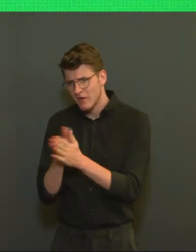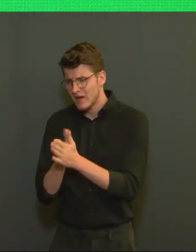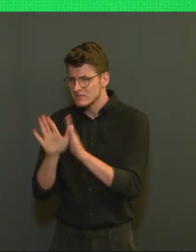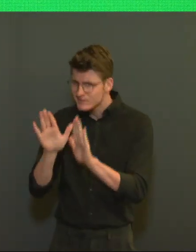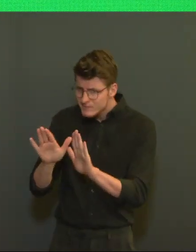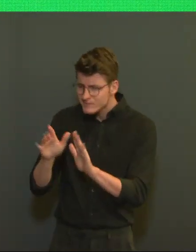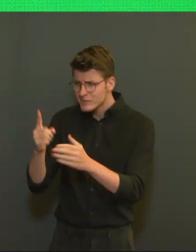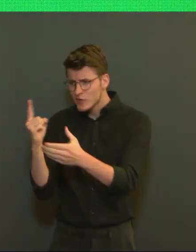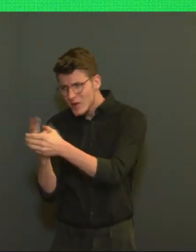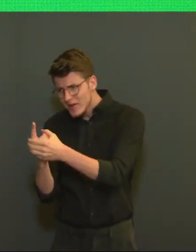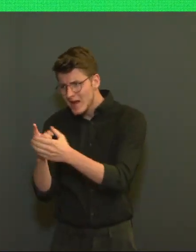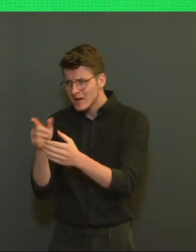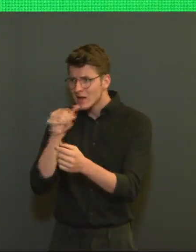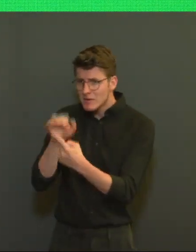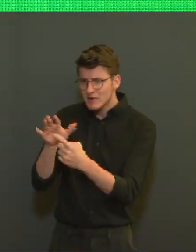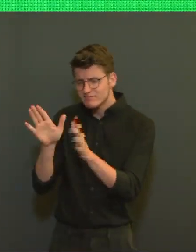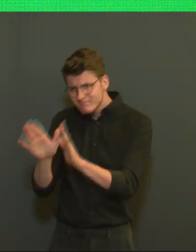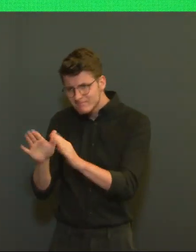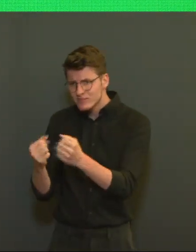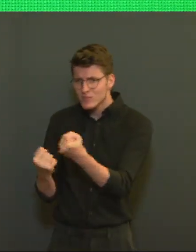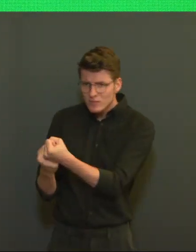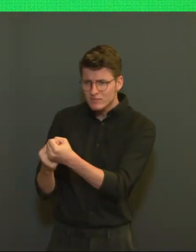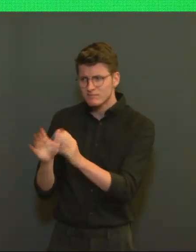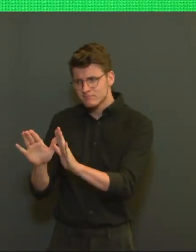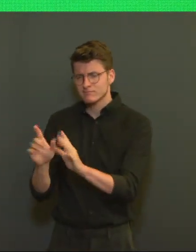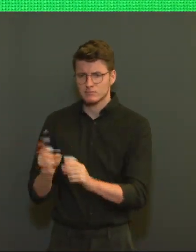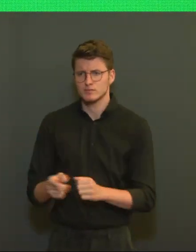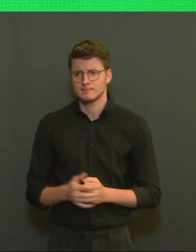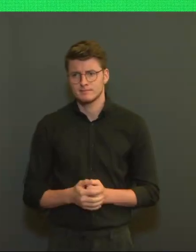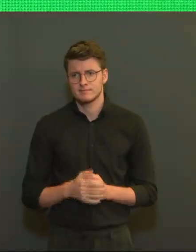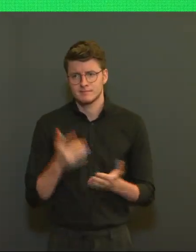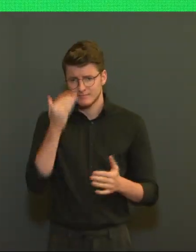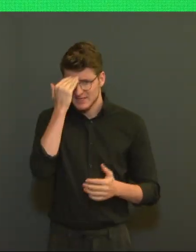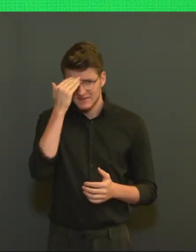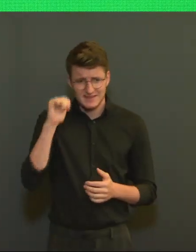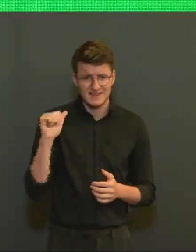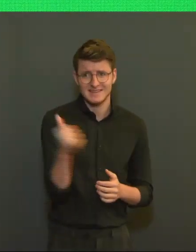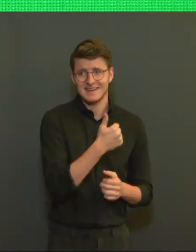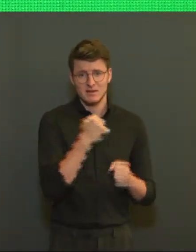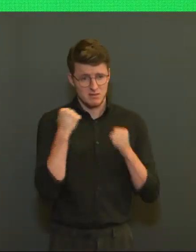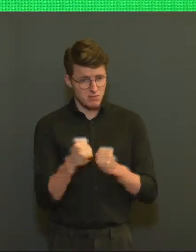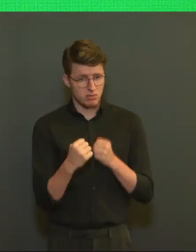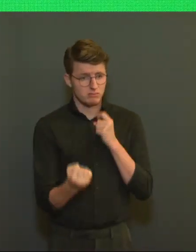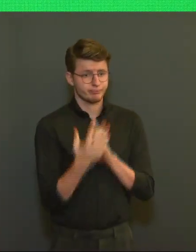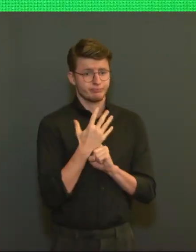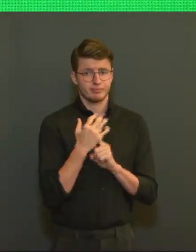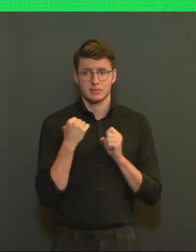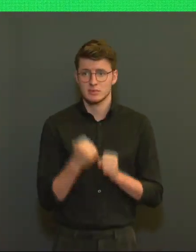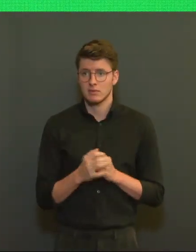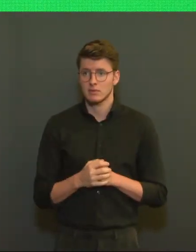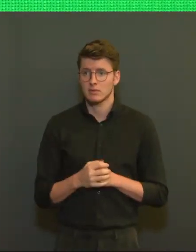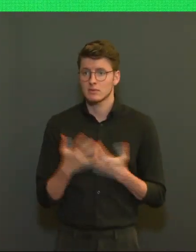dat iedereen het virus kan oplopen. Het is dan ook totaal ongepast om mensen scheef te bekijken die het COVID hebben